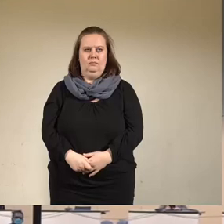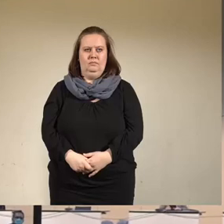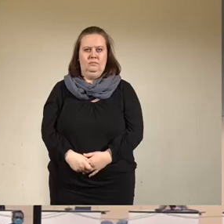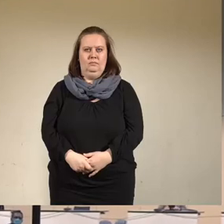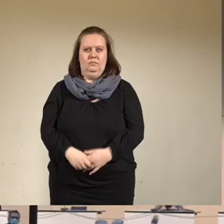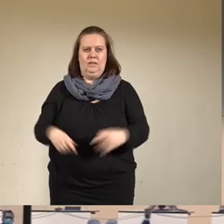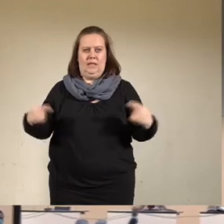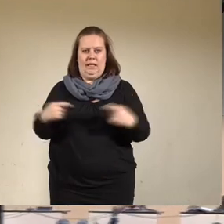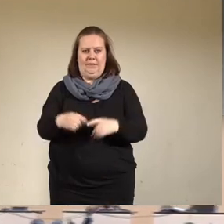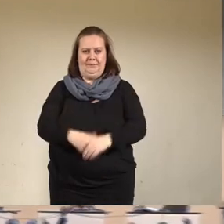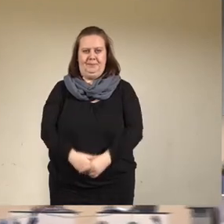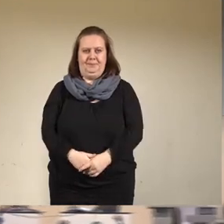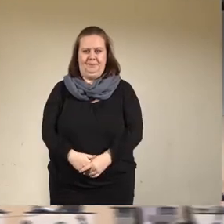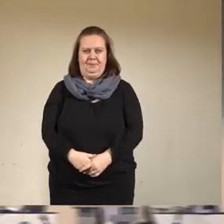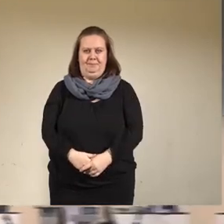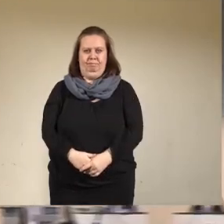Gegenstimmen.